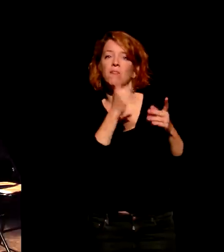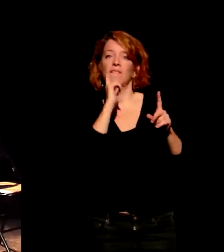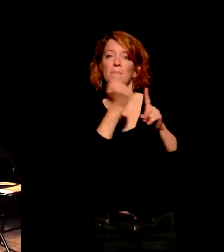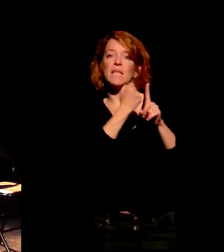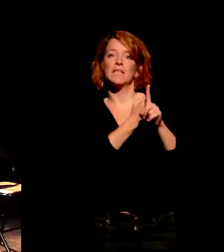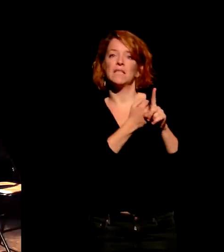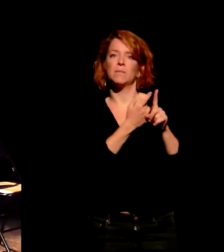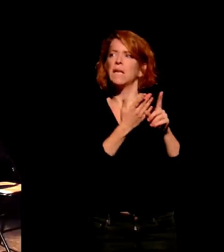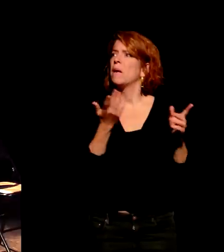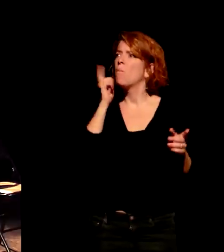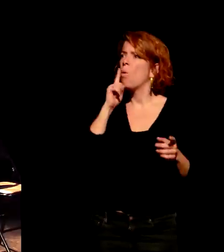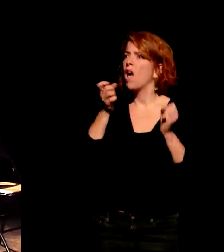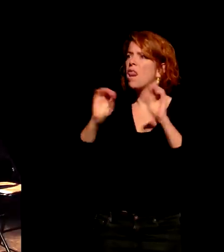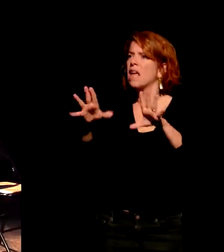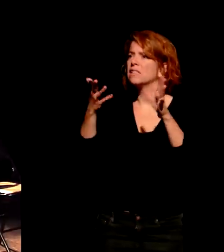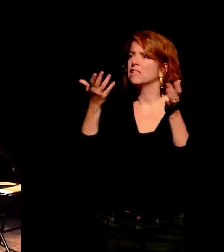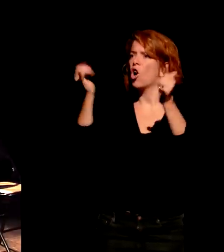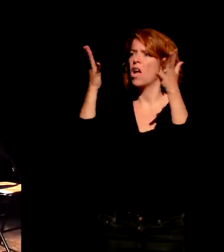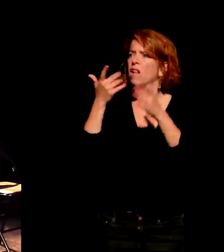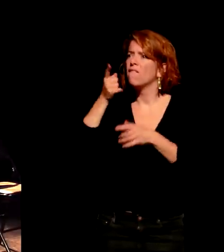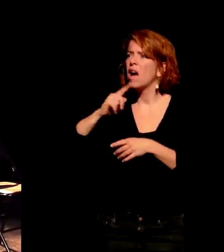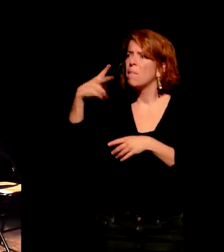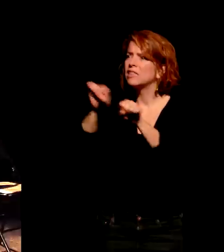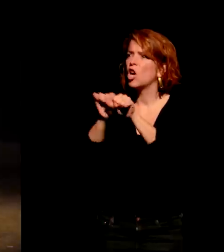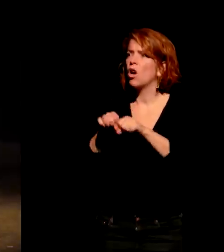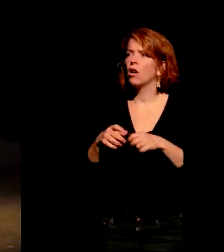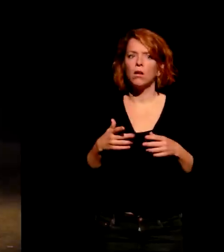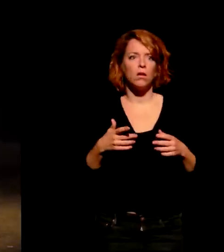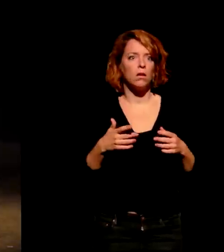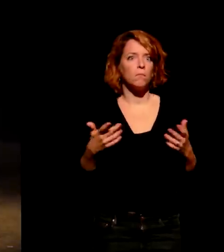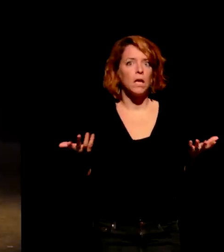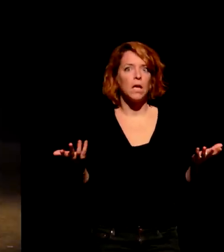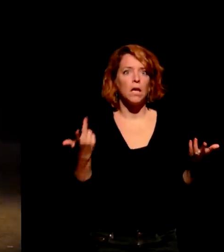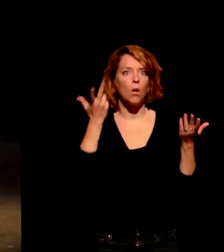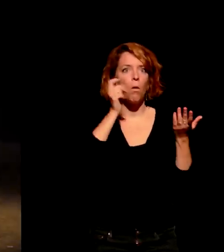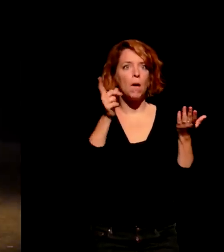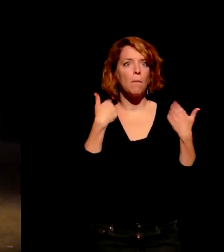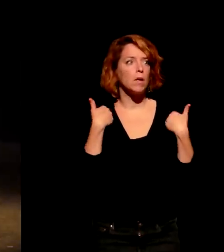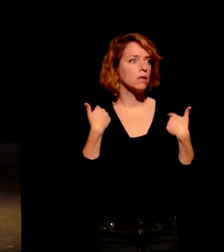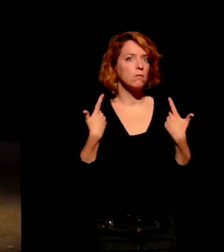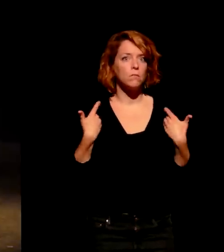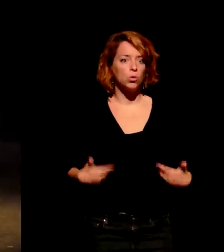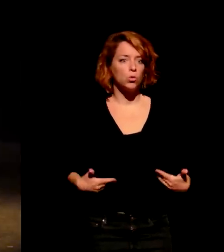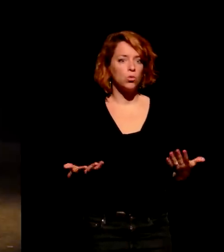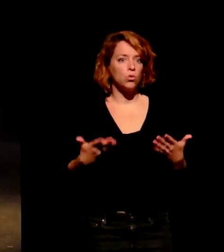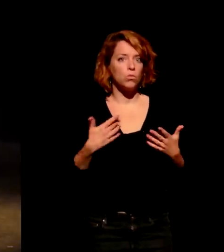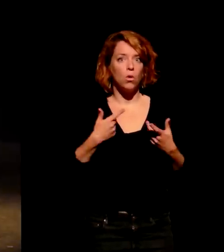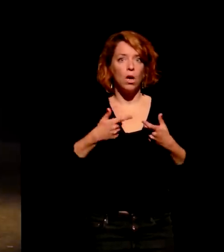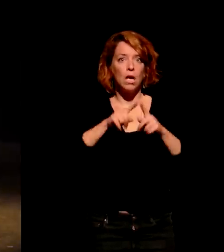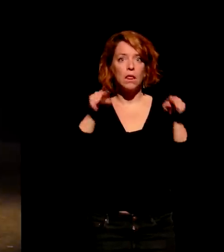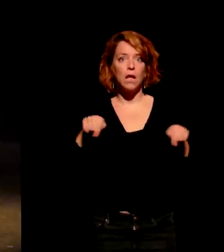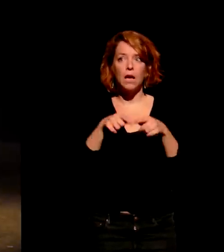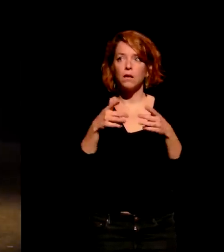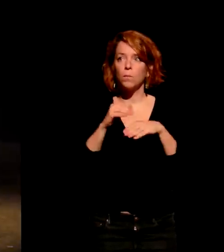laissez pas tranquilles, vos femmes, vos sœurs? Moi, je vais la voir. Je lui dis non, mais vous comprenez pas. Je veux dire, moi, je suis là, je distribue des